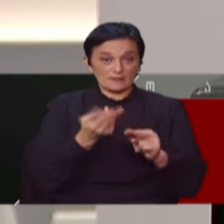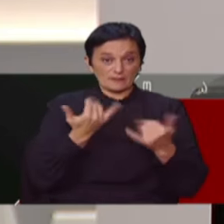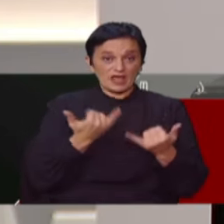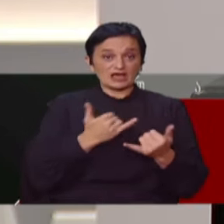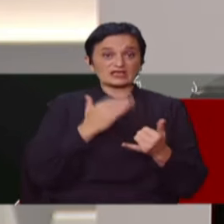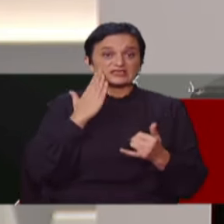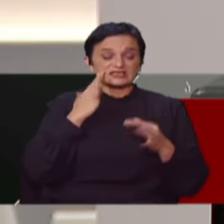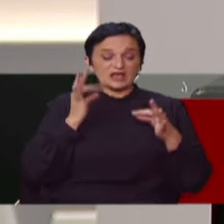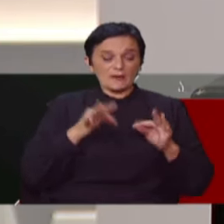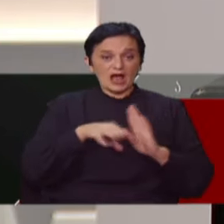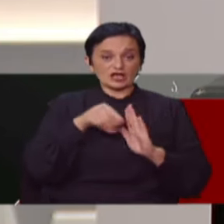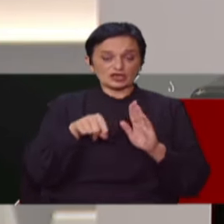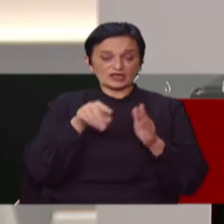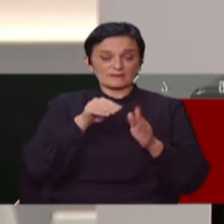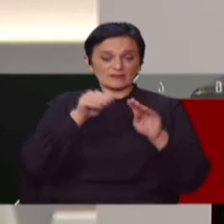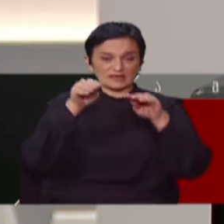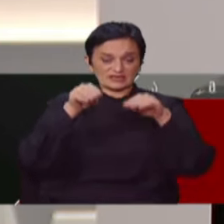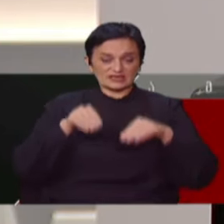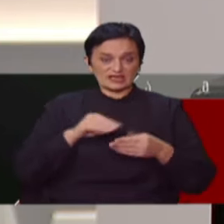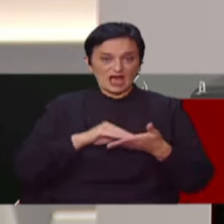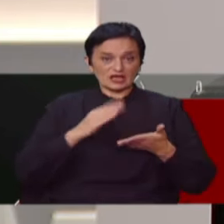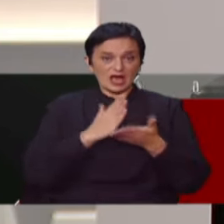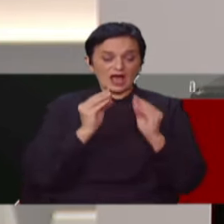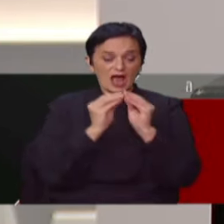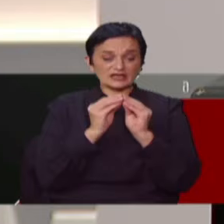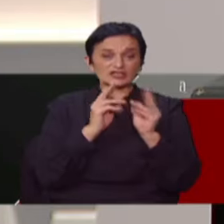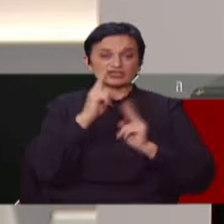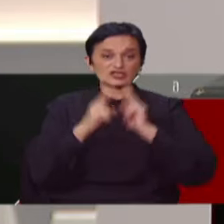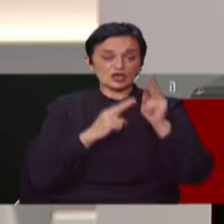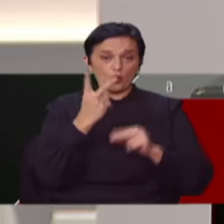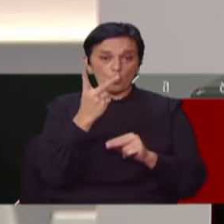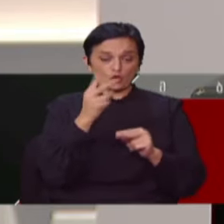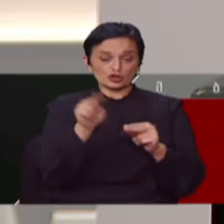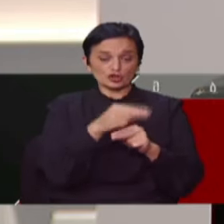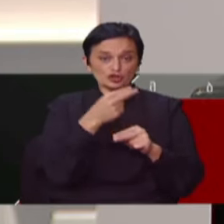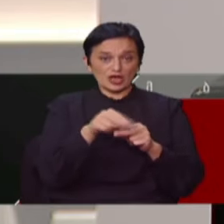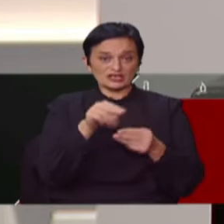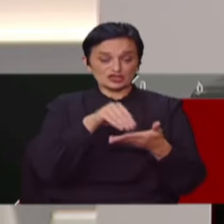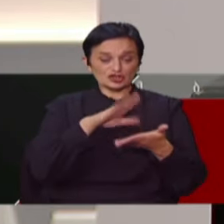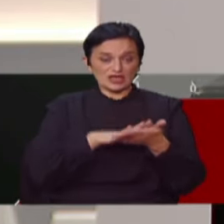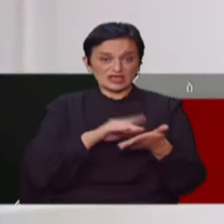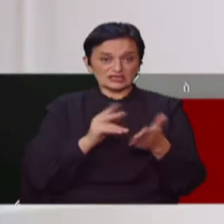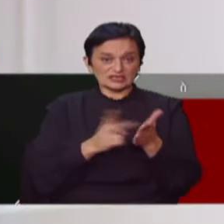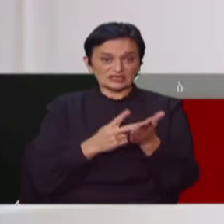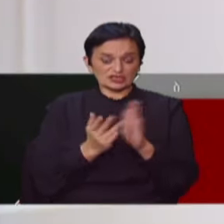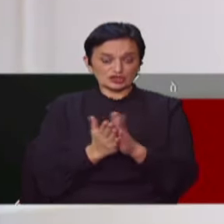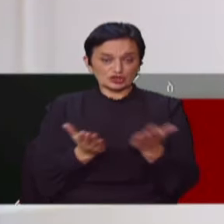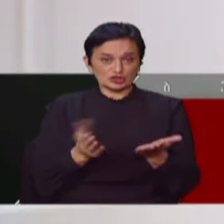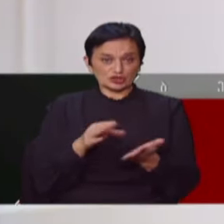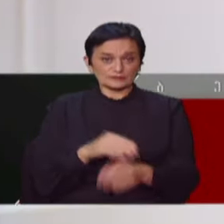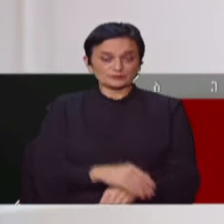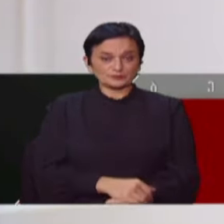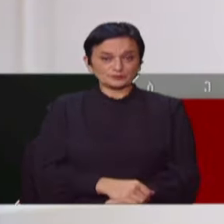samantlian arcenebs, dacerili, auxa, ati, saciuari, da, ori, șenișna, ceana, certați, gnuși.